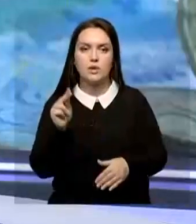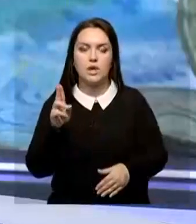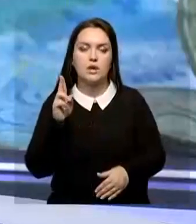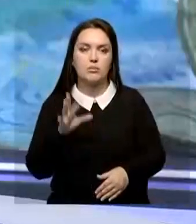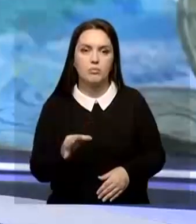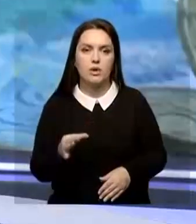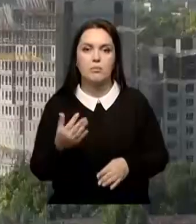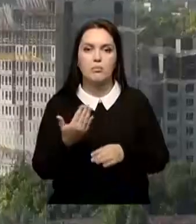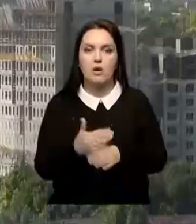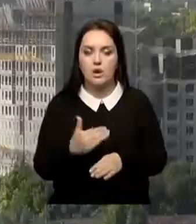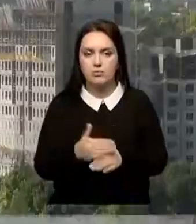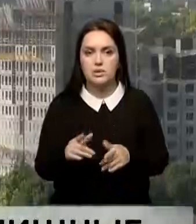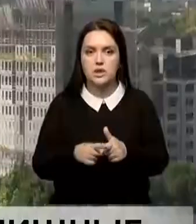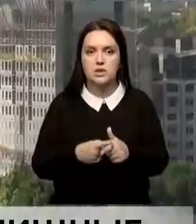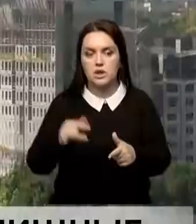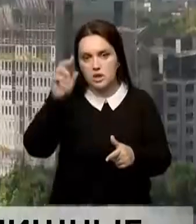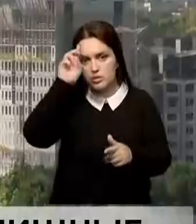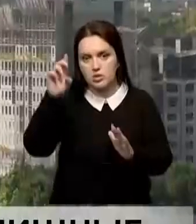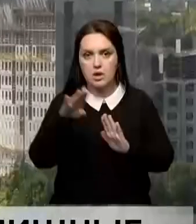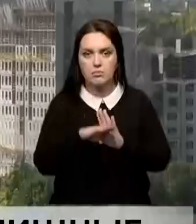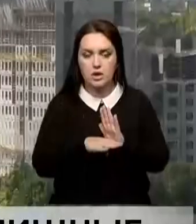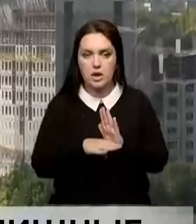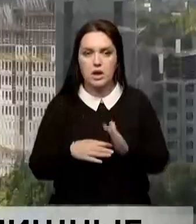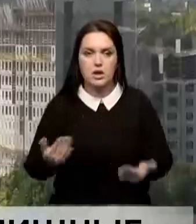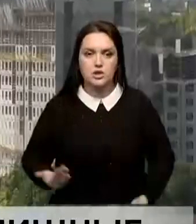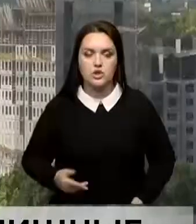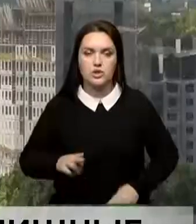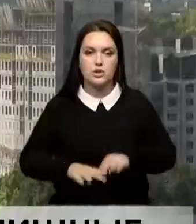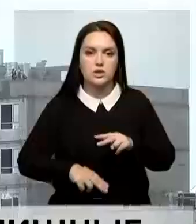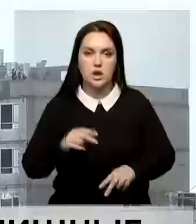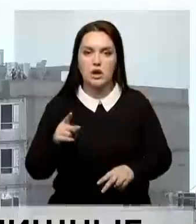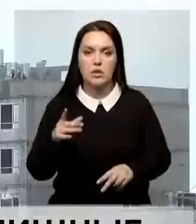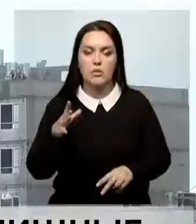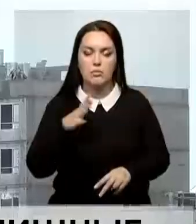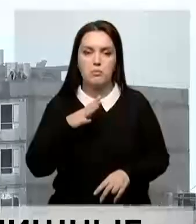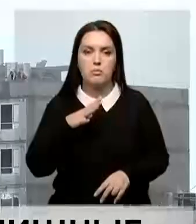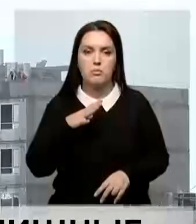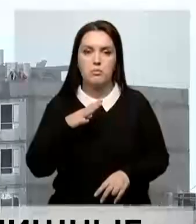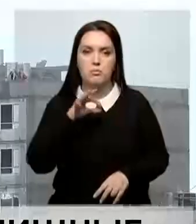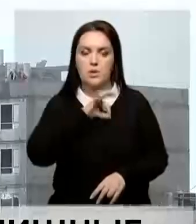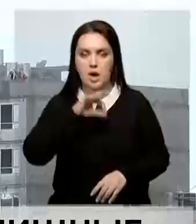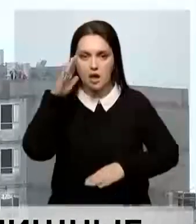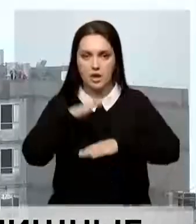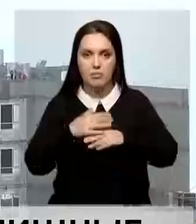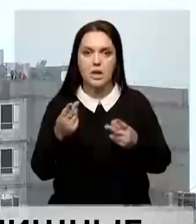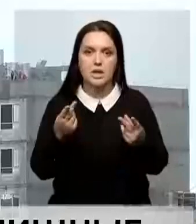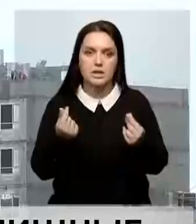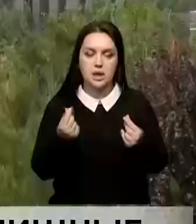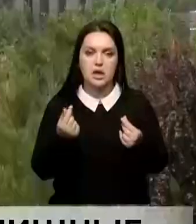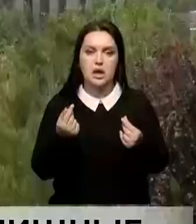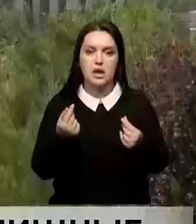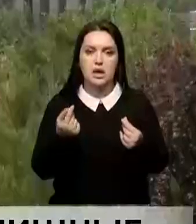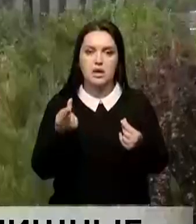при приобретении квартир по ипотечной или государственной программам жилищного строительства решили применить в Акимате. Деньги